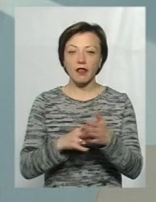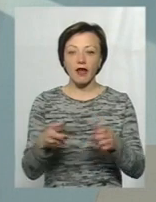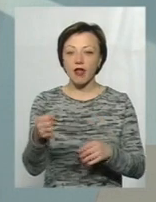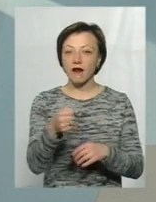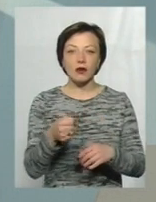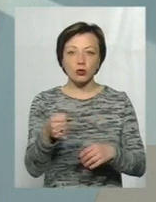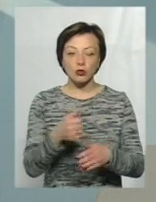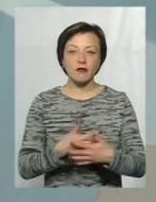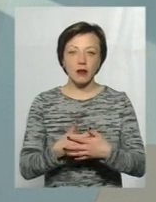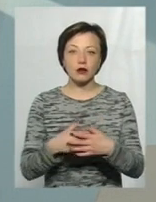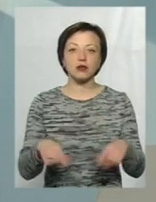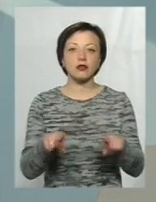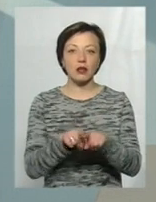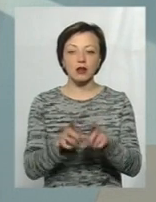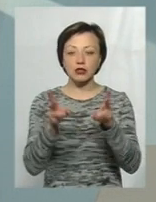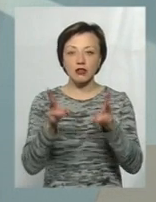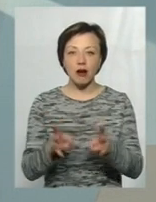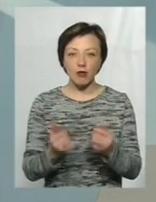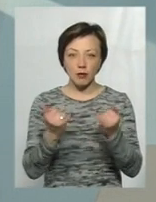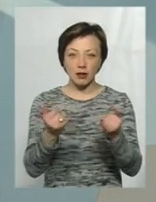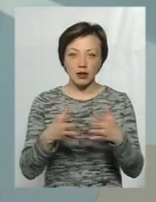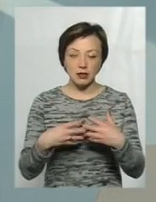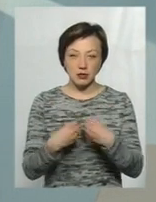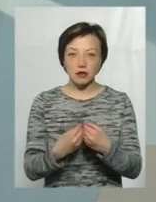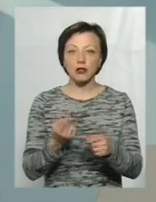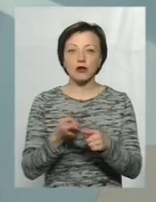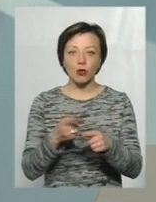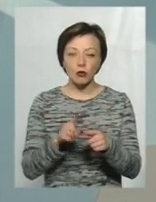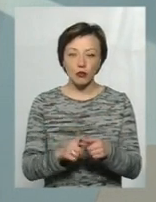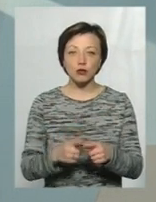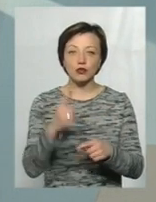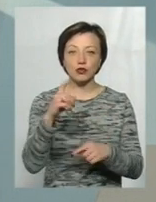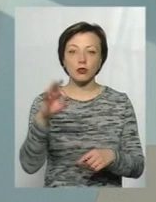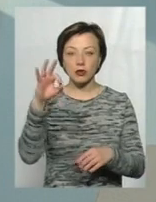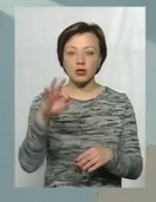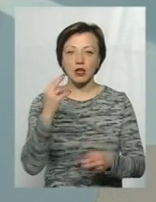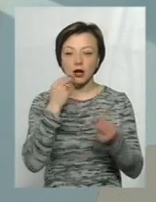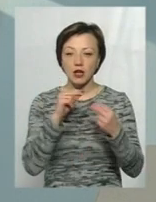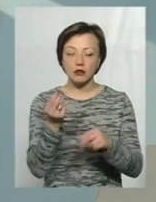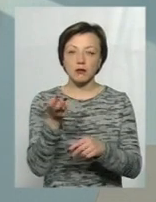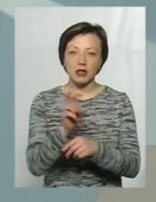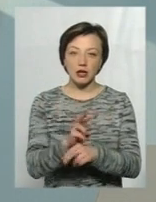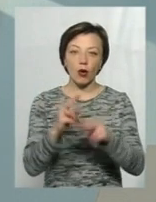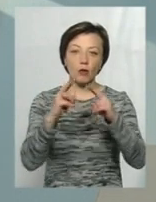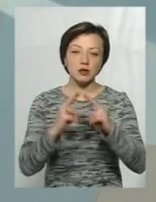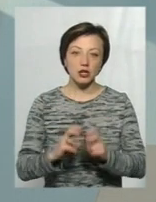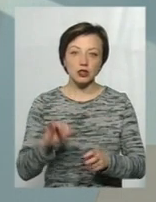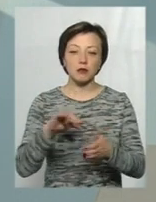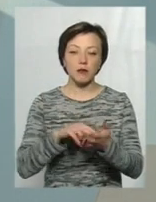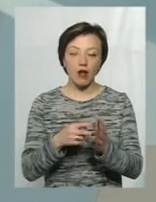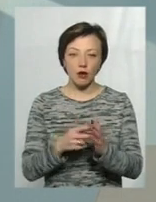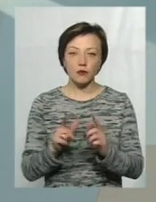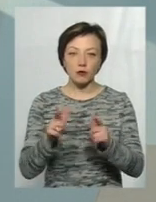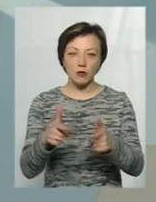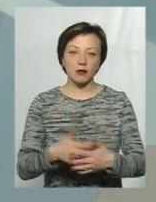вагітності, це також травма для подружжя. І тому однозначно краще прийти, обстежитись і планово вступати